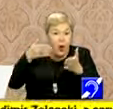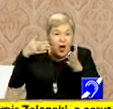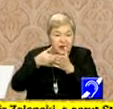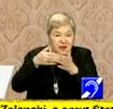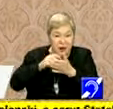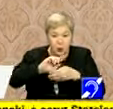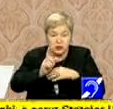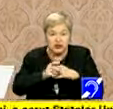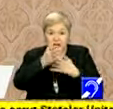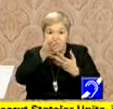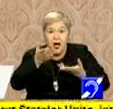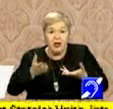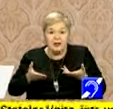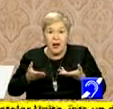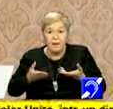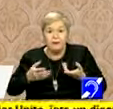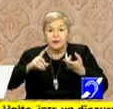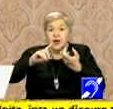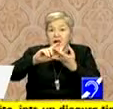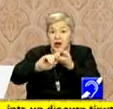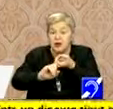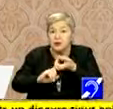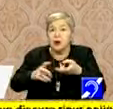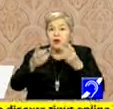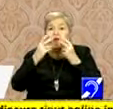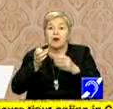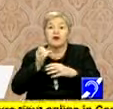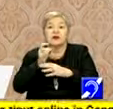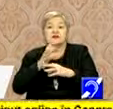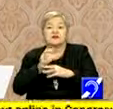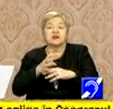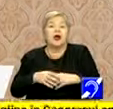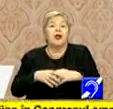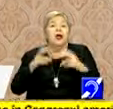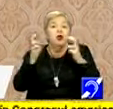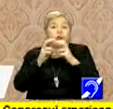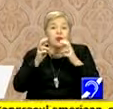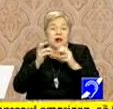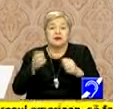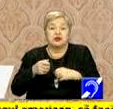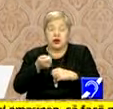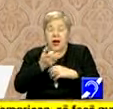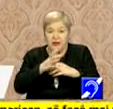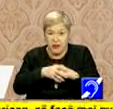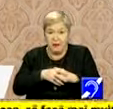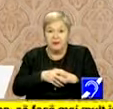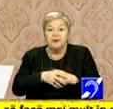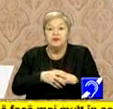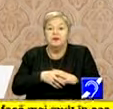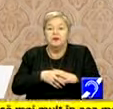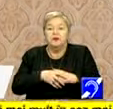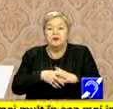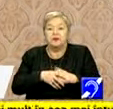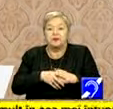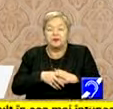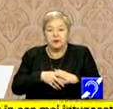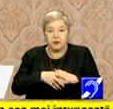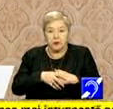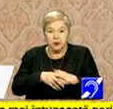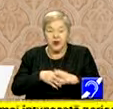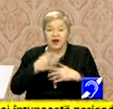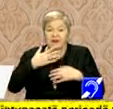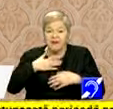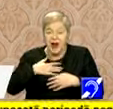în ceea ce privește evoluția prețurilor pe piețele energetice și gaz și electricitate. Vreau